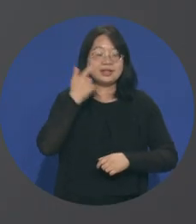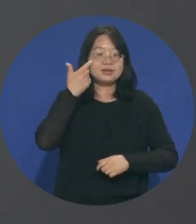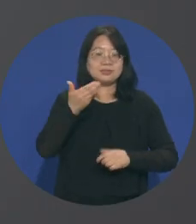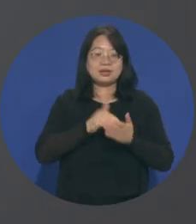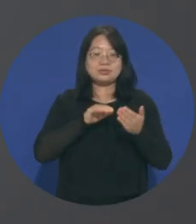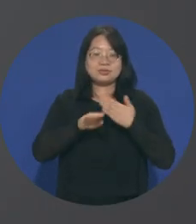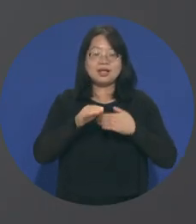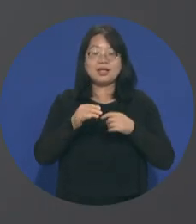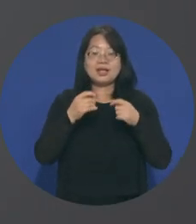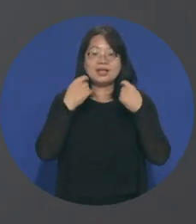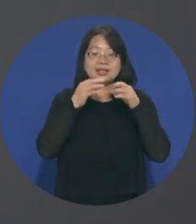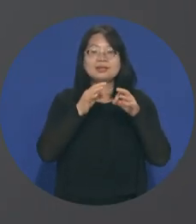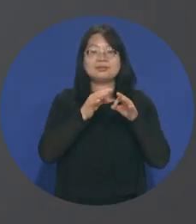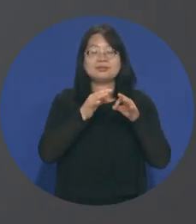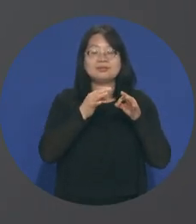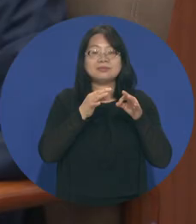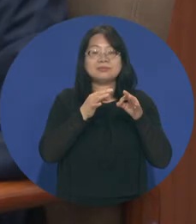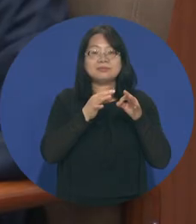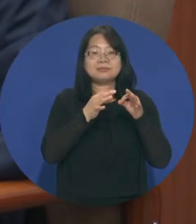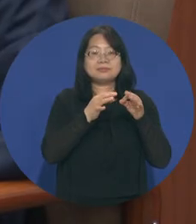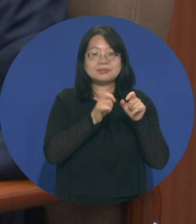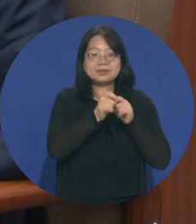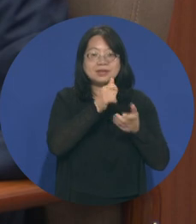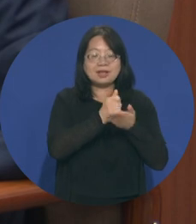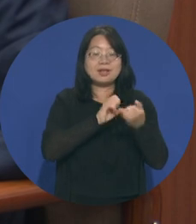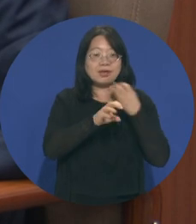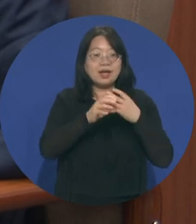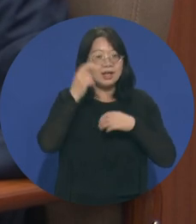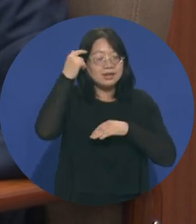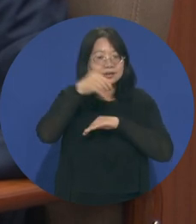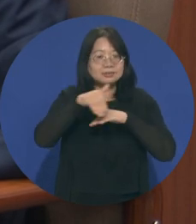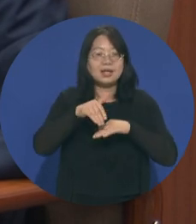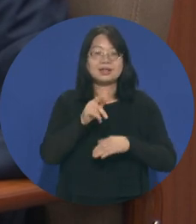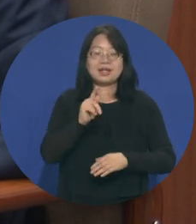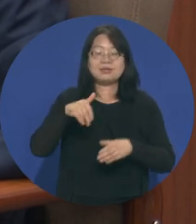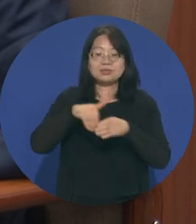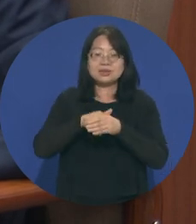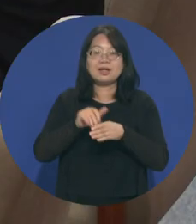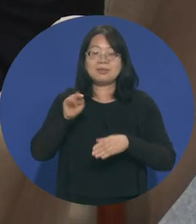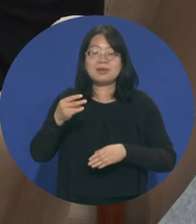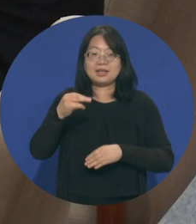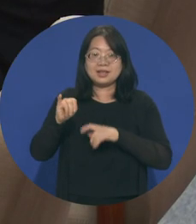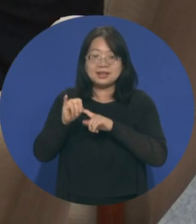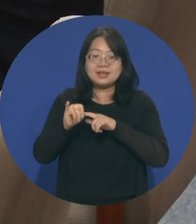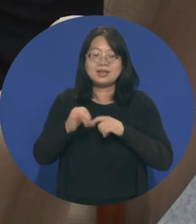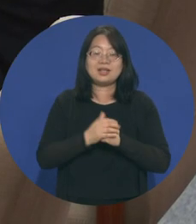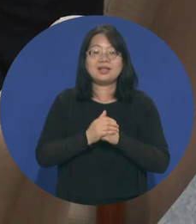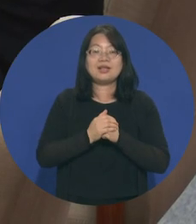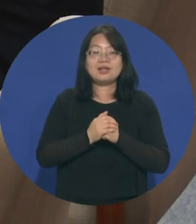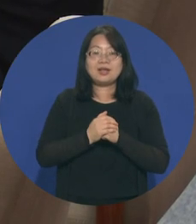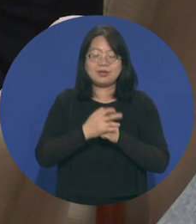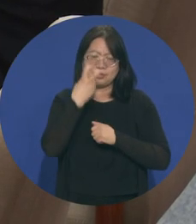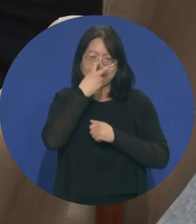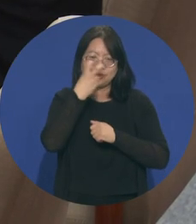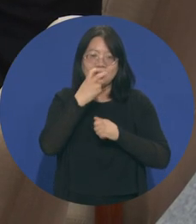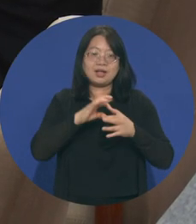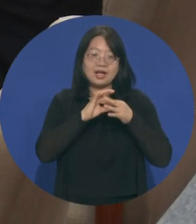후 김동현 지사가 답변해 나설 예정이었지만 컬처밸리 행정 사무조사 추진과 관련해